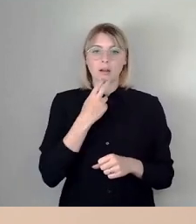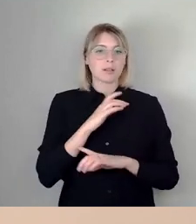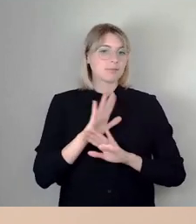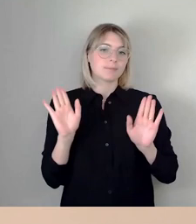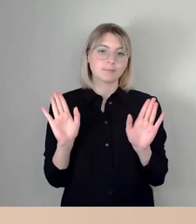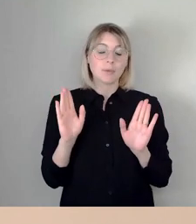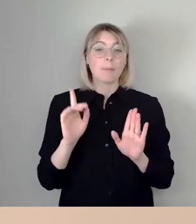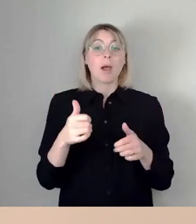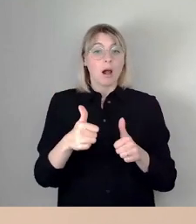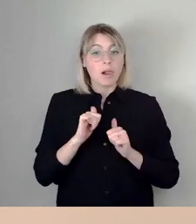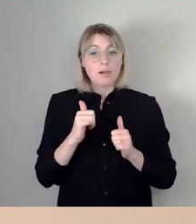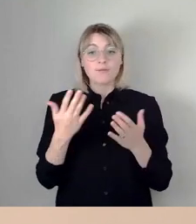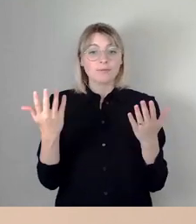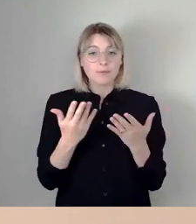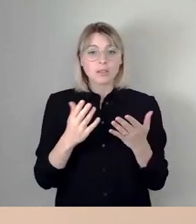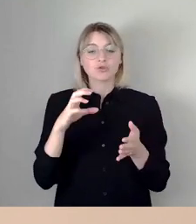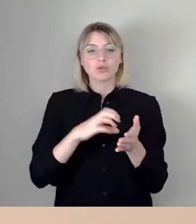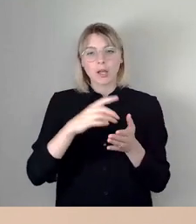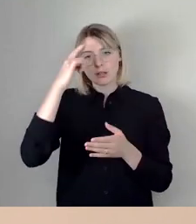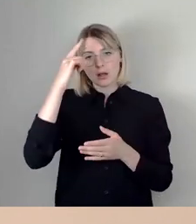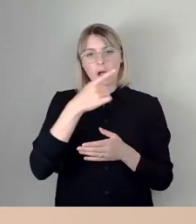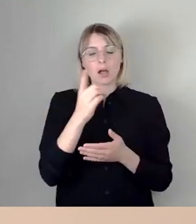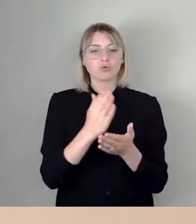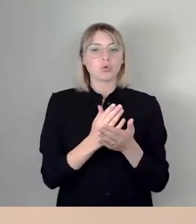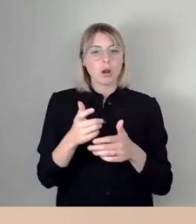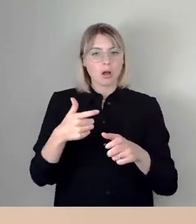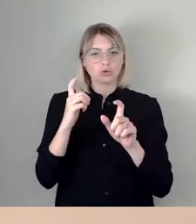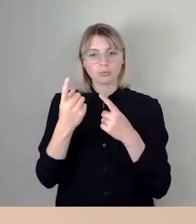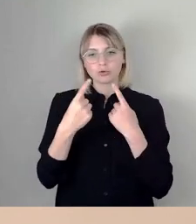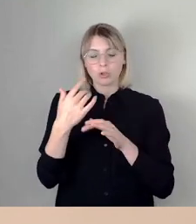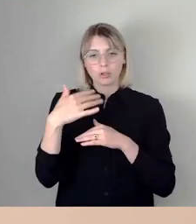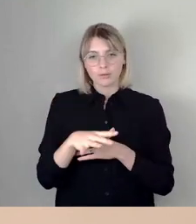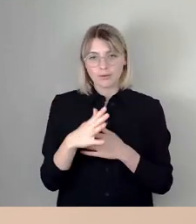Stadtrat, so wie wir es im Ausschuss besprochen haben, uns